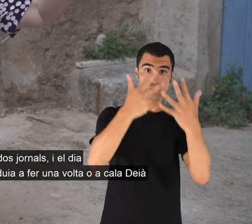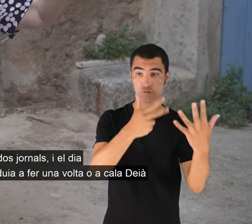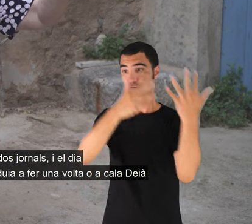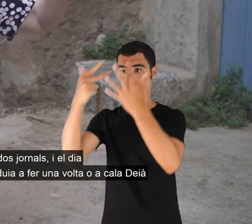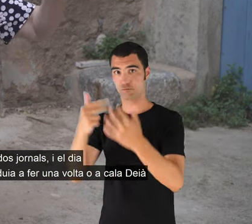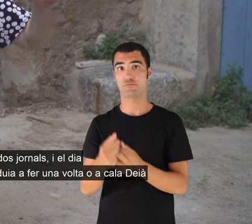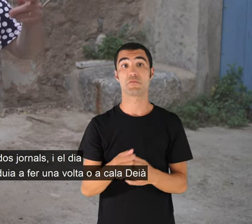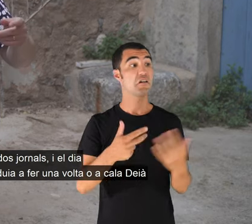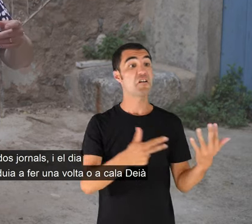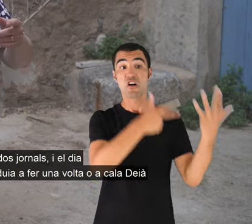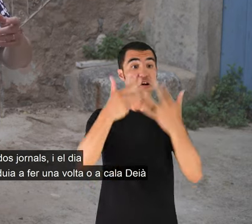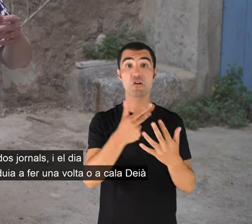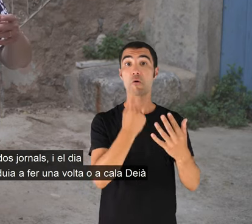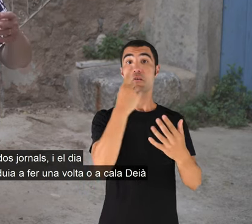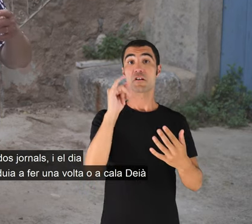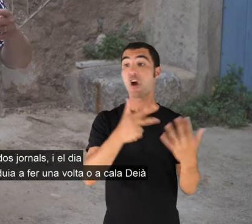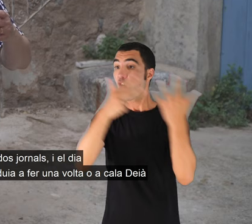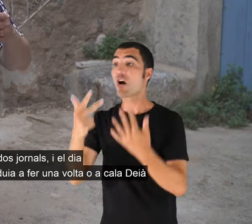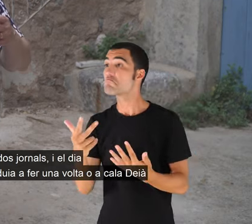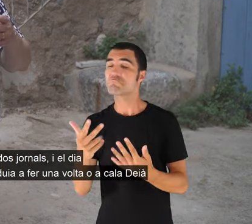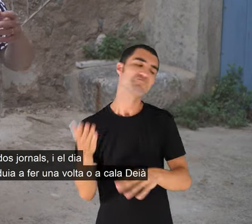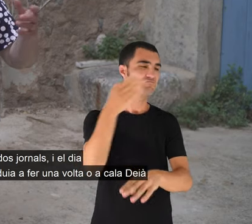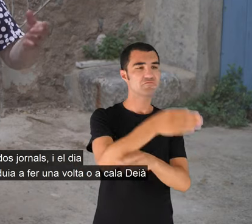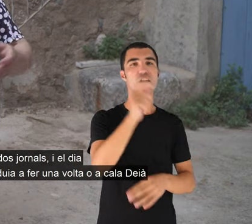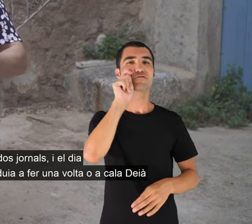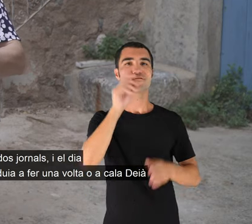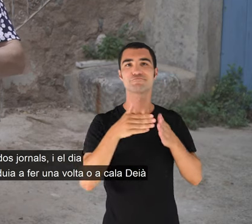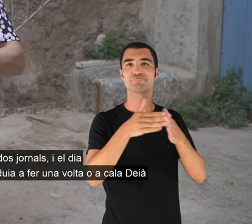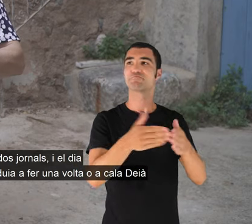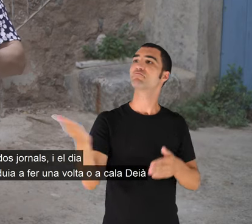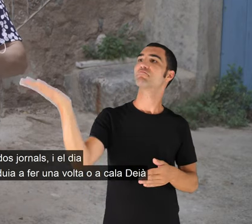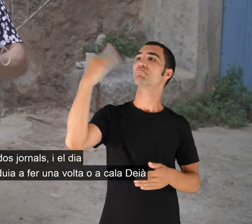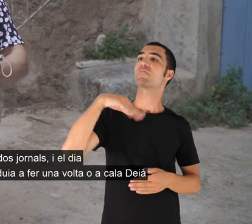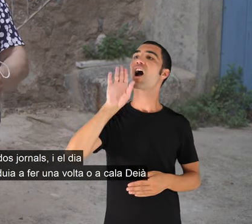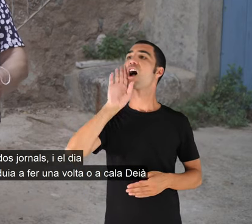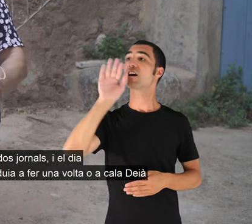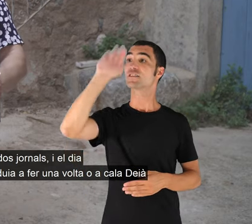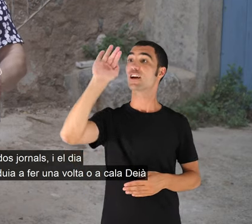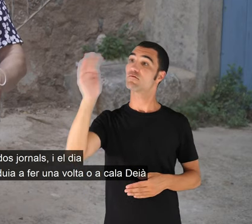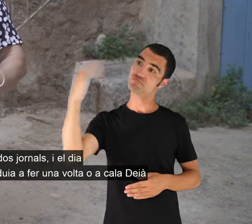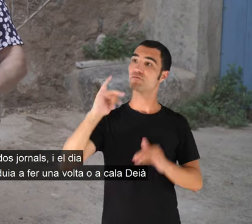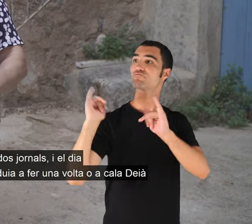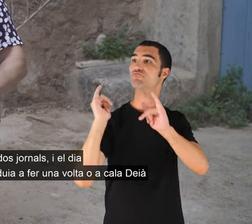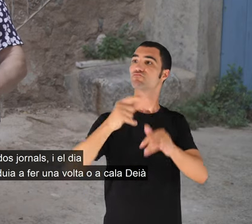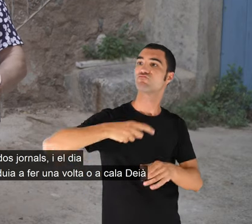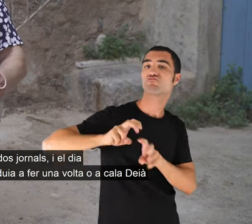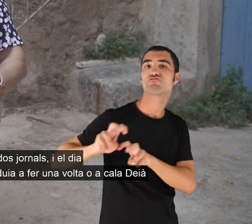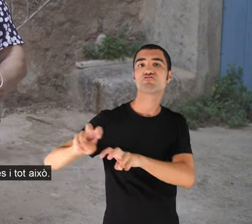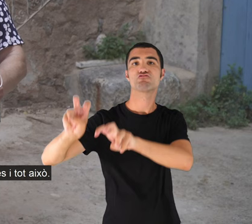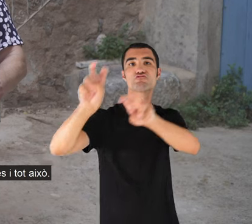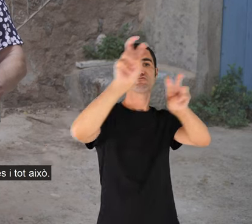platja, i agafava 6 o 7 estrangers, i se'ls endua a la obra, a la cala de